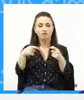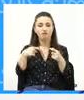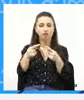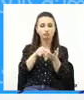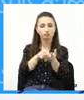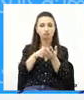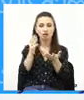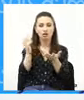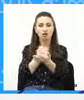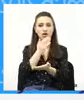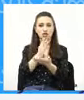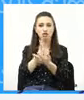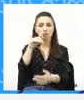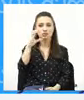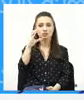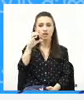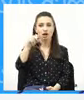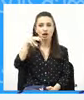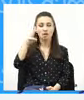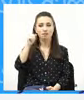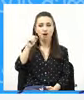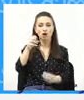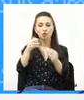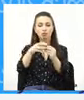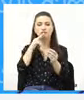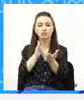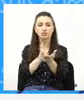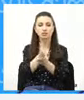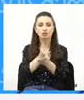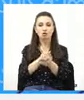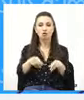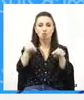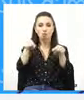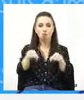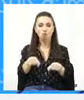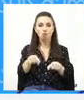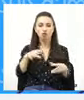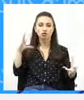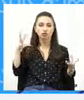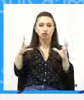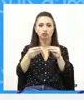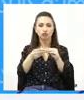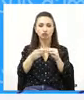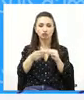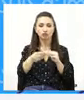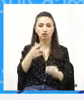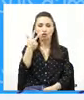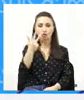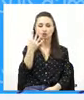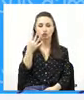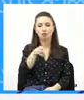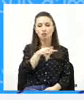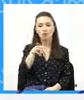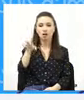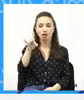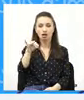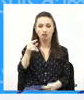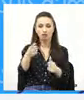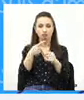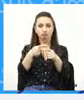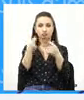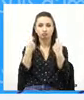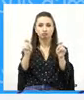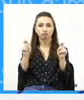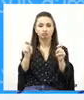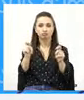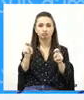და გამარჯვებული ყავს შეპესე ალმა 15-წლიანი უფლება ჯამურად ორლოტად 34 მილიონ ლარად გაიყიდა,